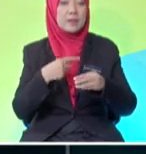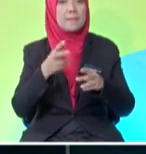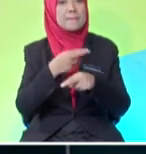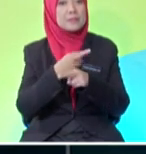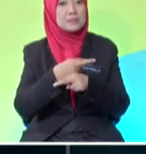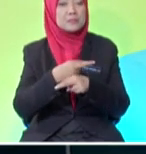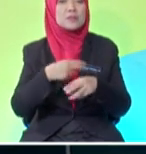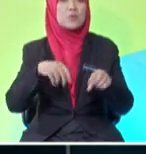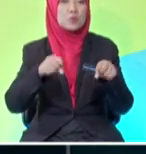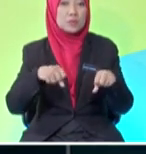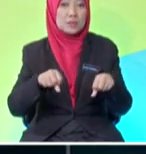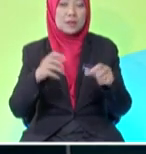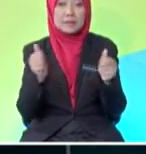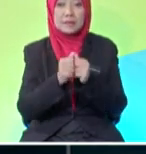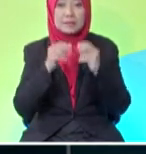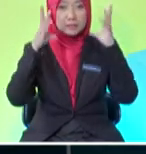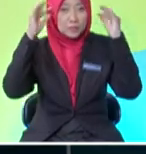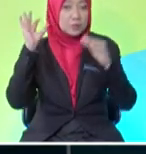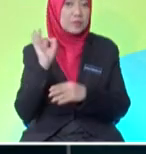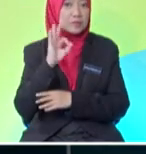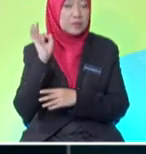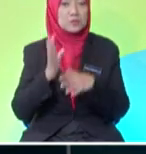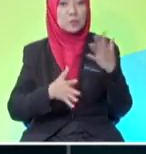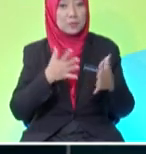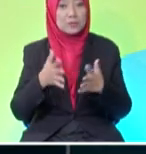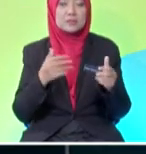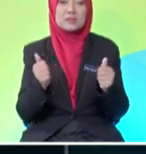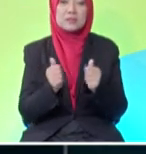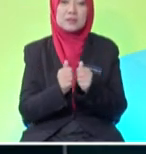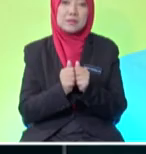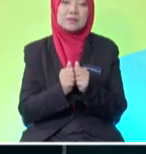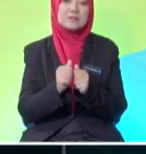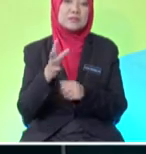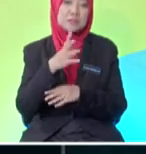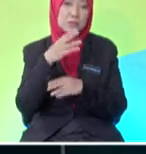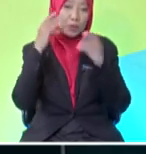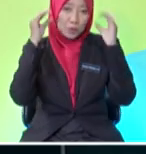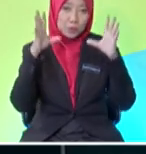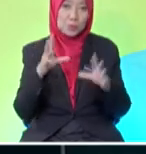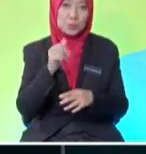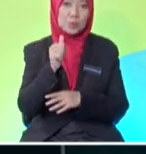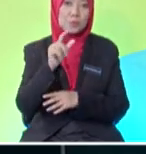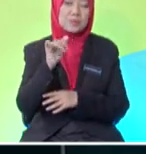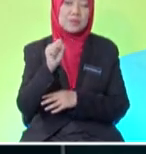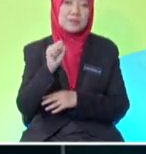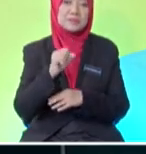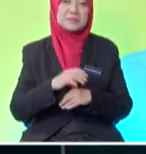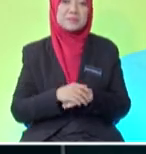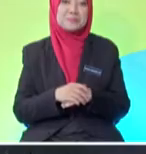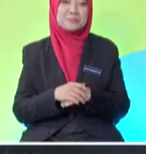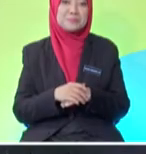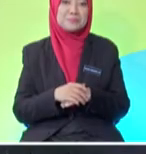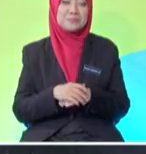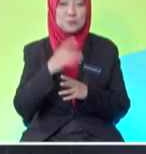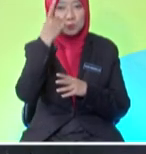juru bahasa kita cek gu Nur farazilah Abdul Rahim dan juga cekgu Muhammad Ilyas Imam Oke untuk